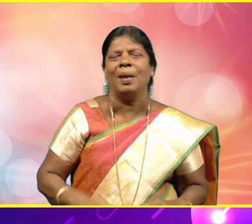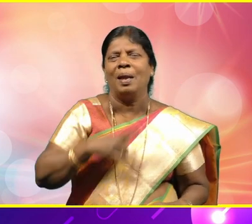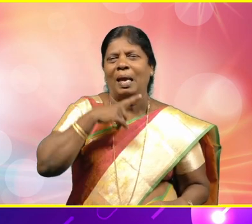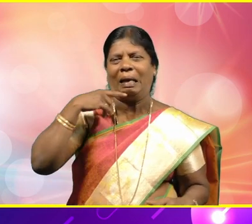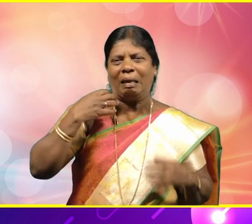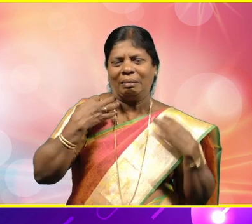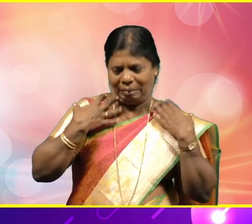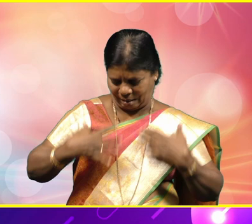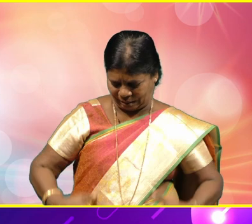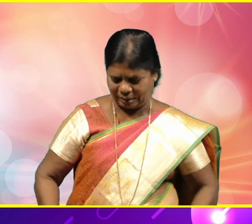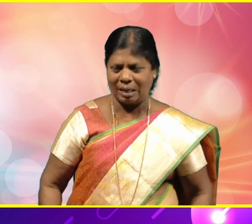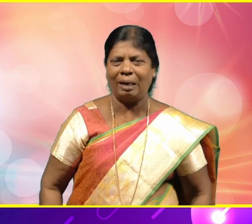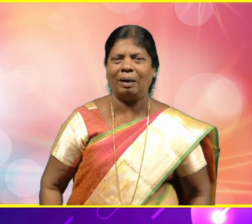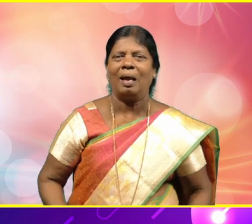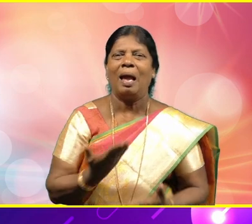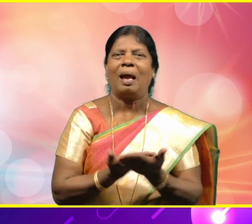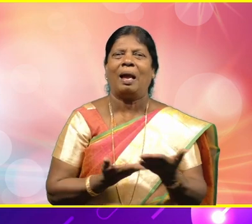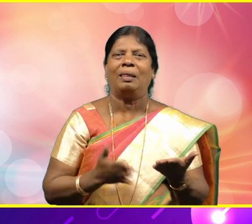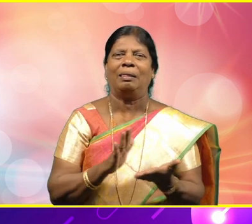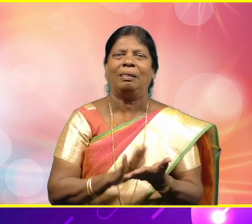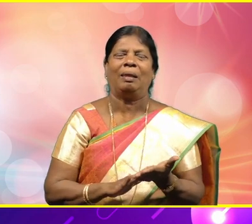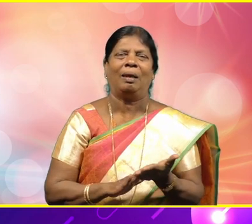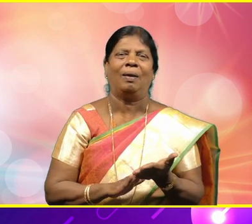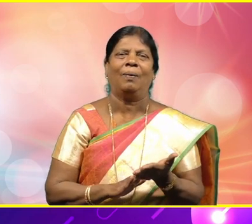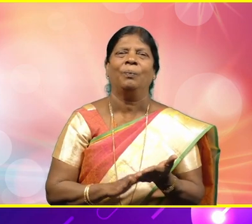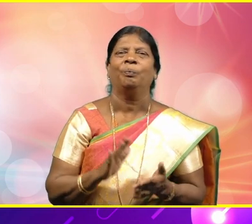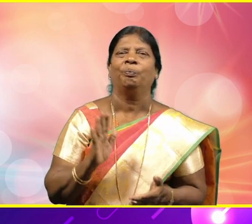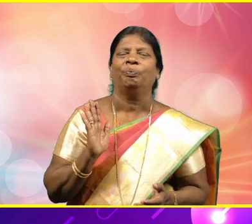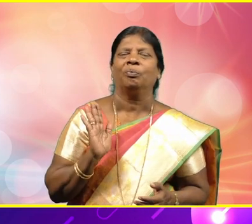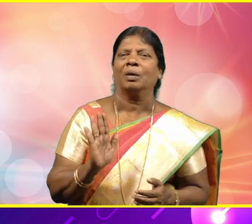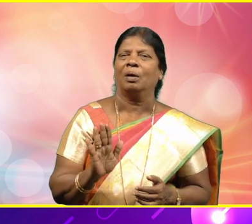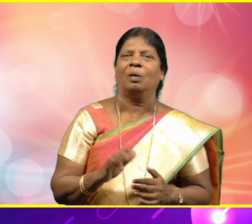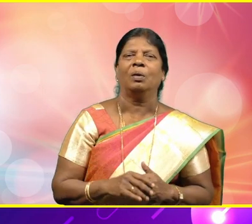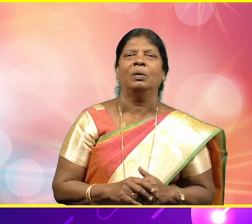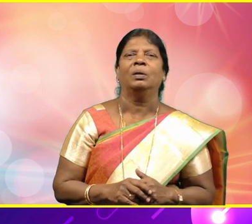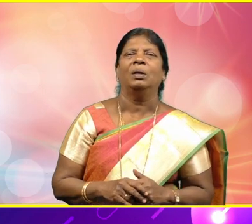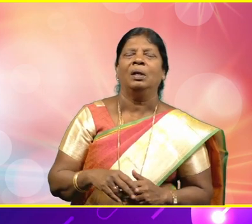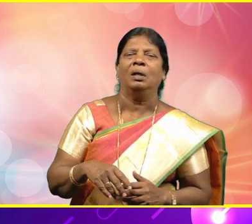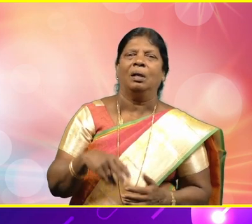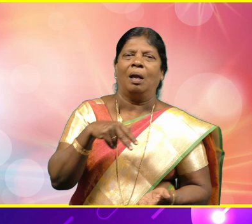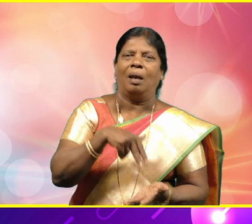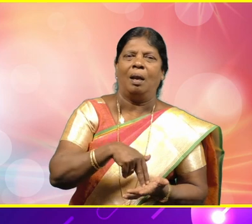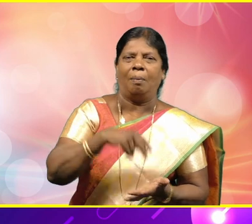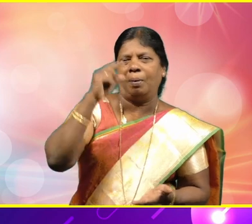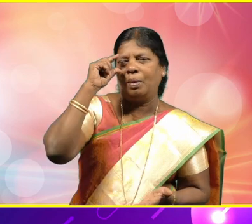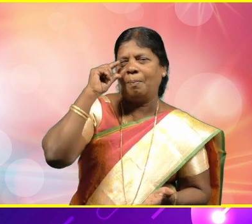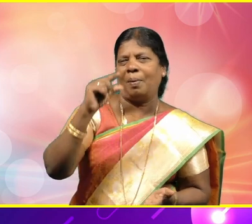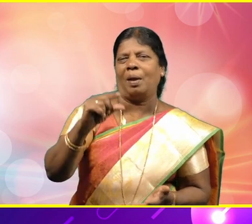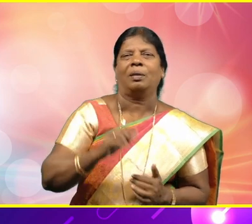இரத்தம் பிடித்த கத்தியோடும் இரத்த கரைகள் கொண்ட சட்டையோடும் நிற்பதை